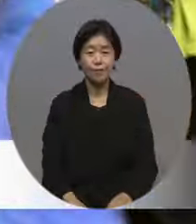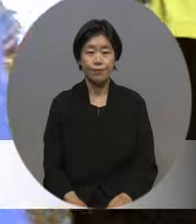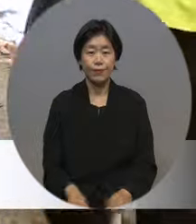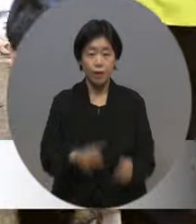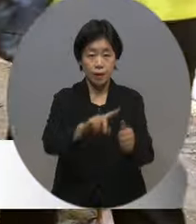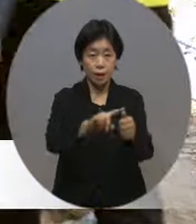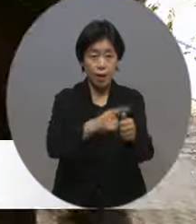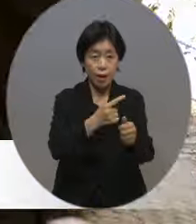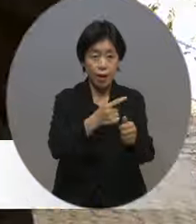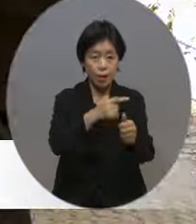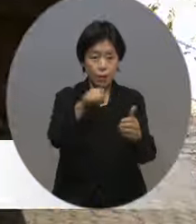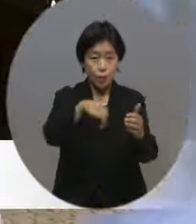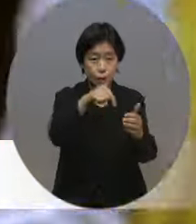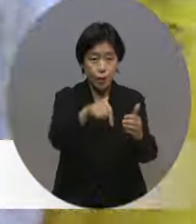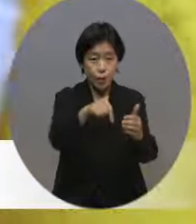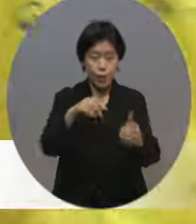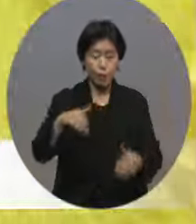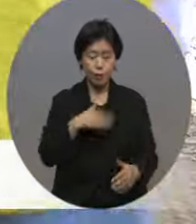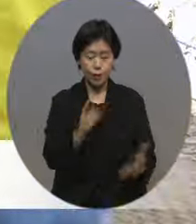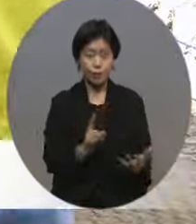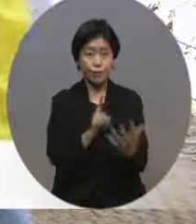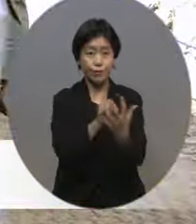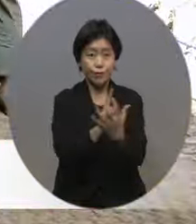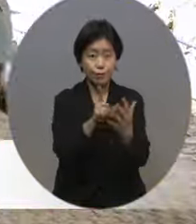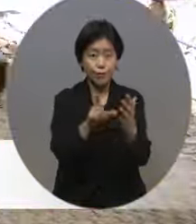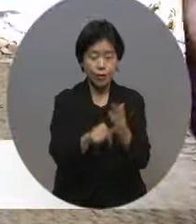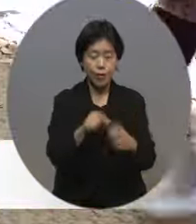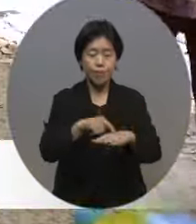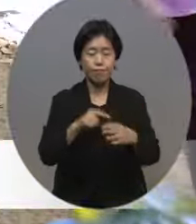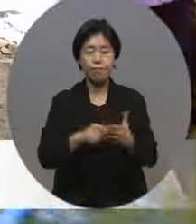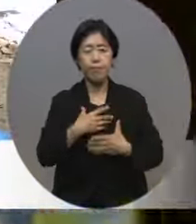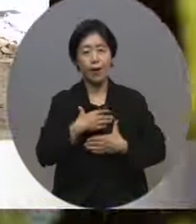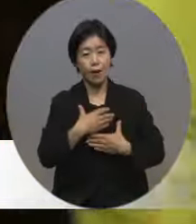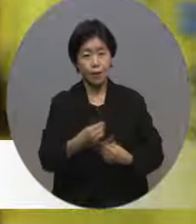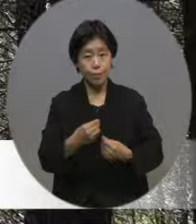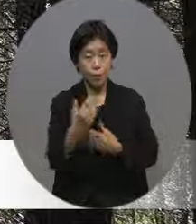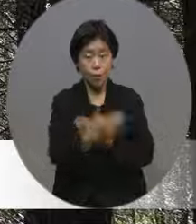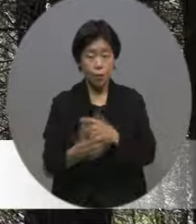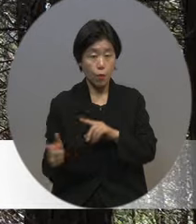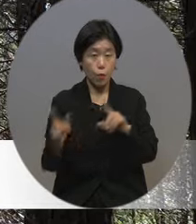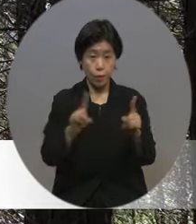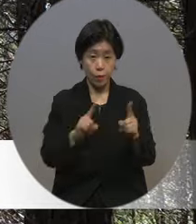자연의 파동 속에서 우리는 마음의 안정을 찾고 신체적 회복을 경험합니다.